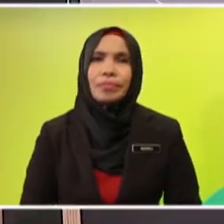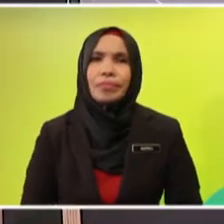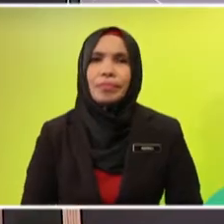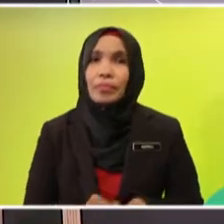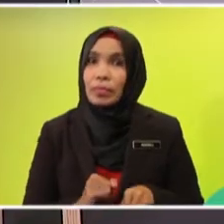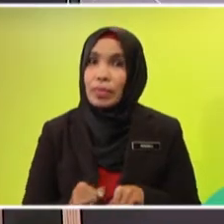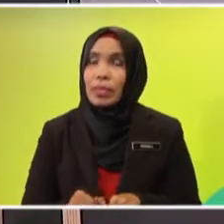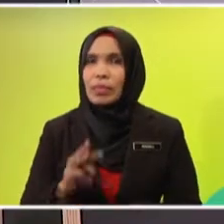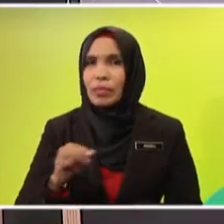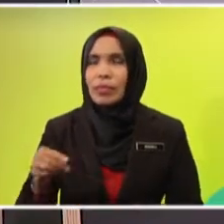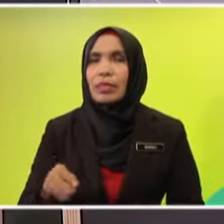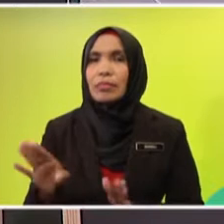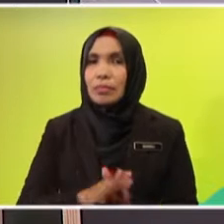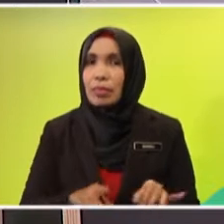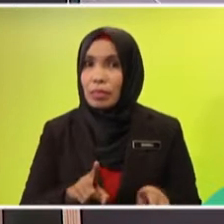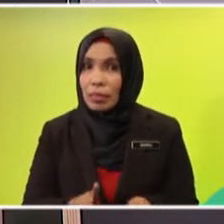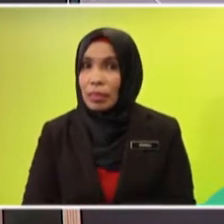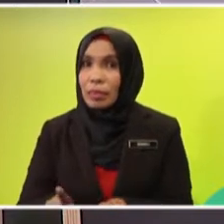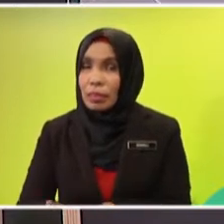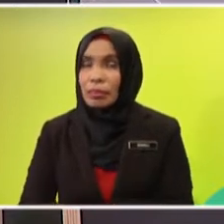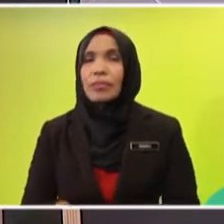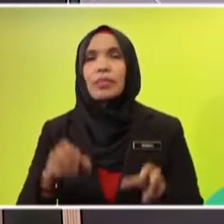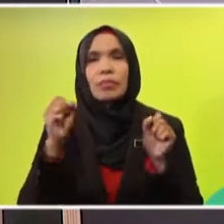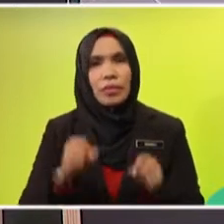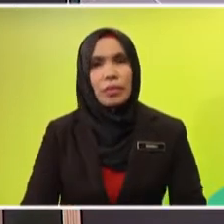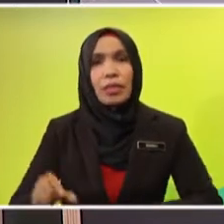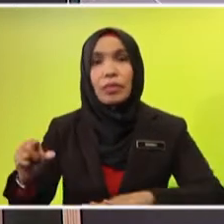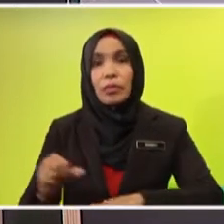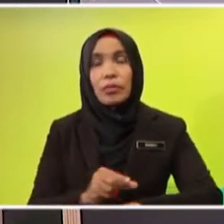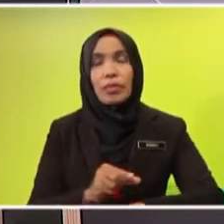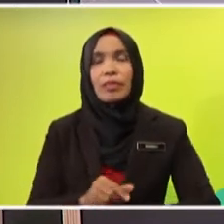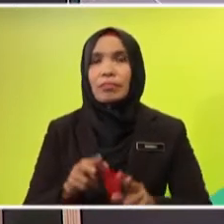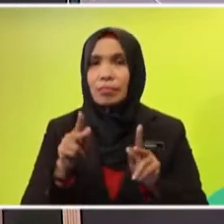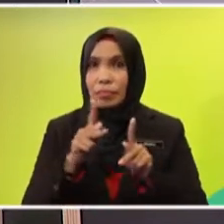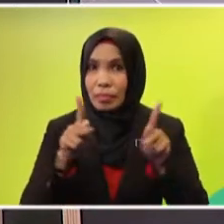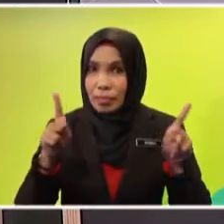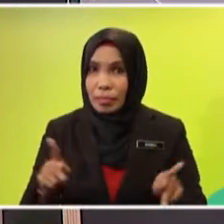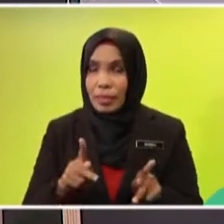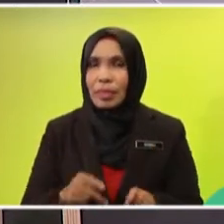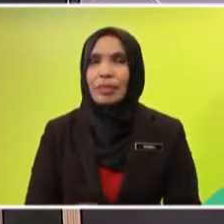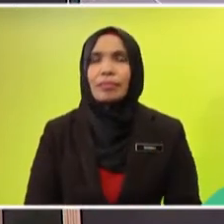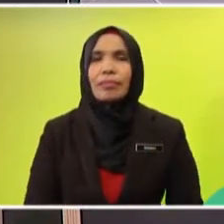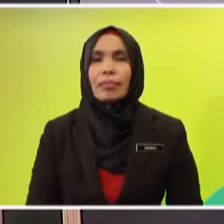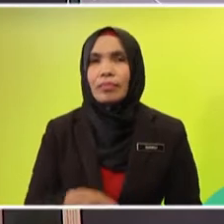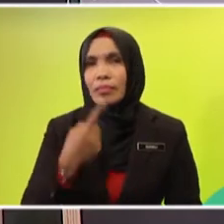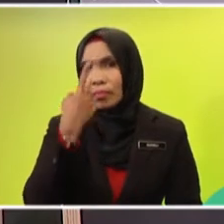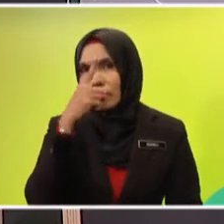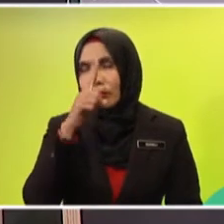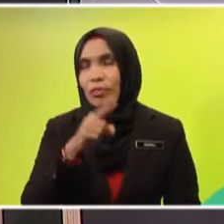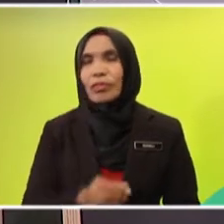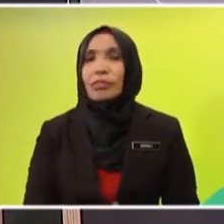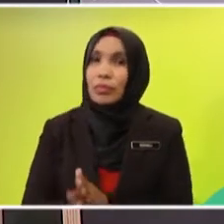bersama dengan ibu Bapa di rumah boleh gunakan Cut warna untuk kita jadikan Cut